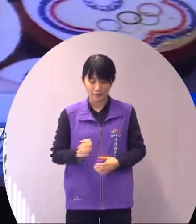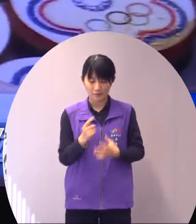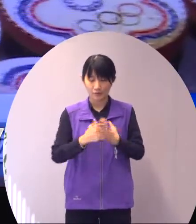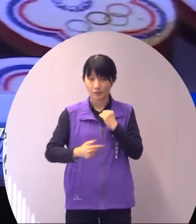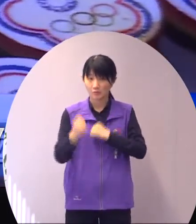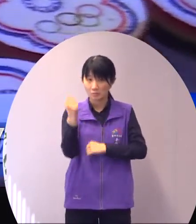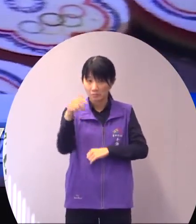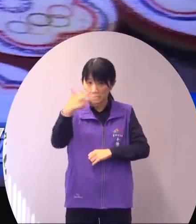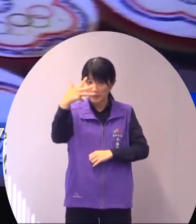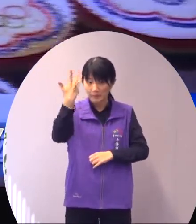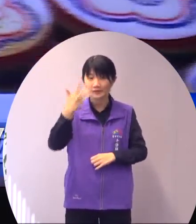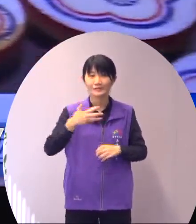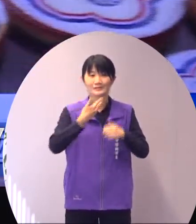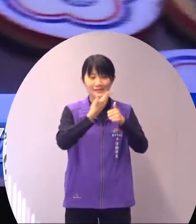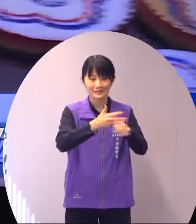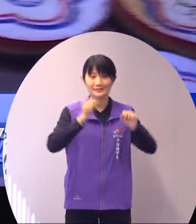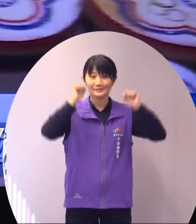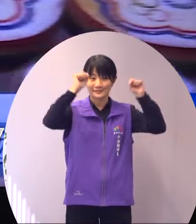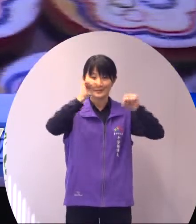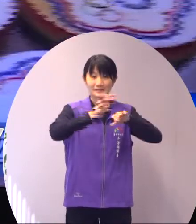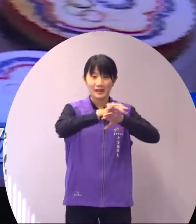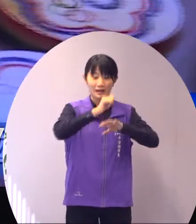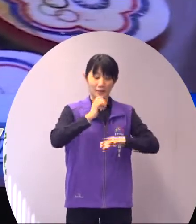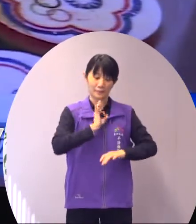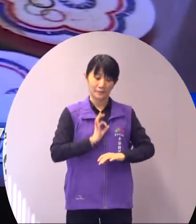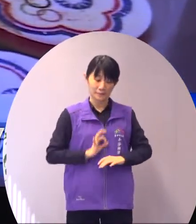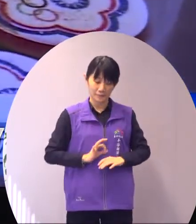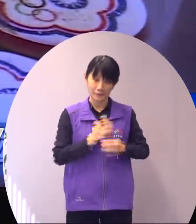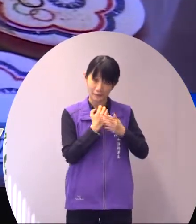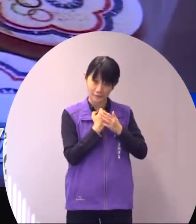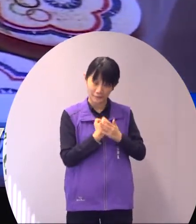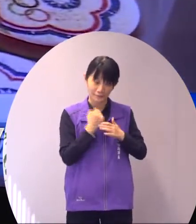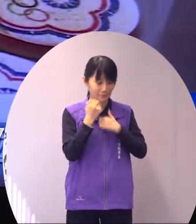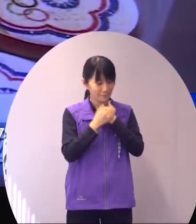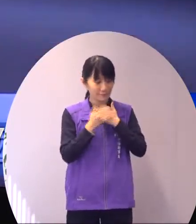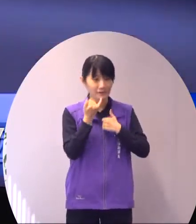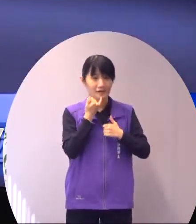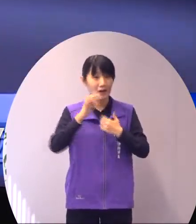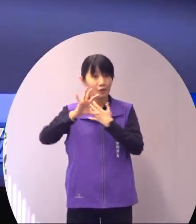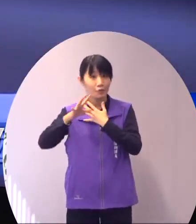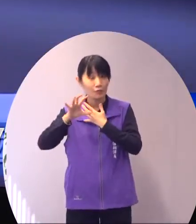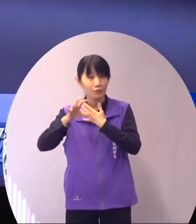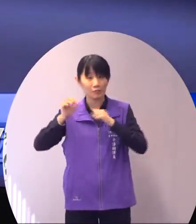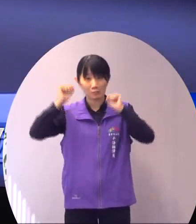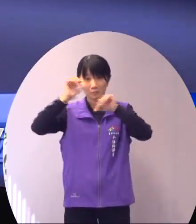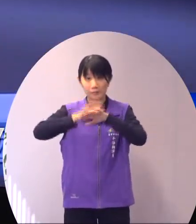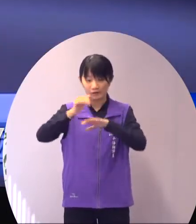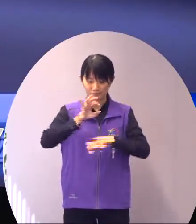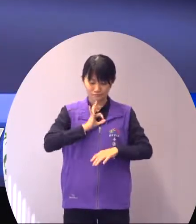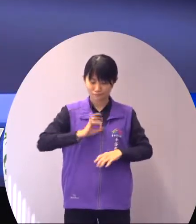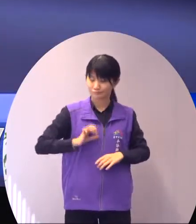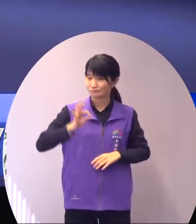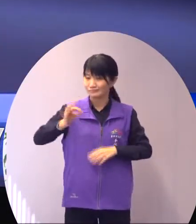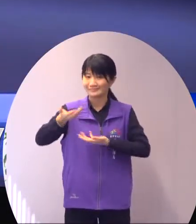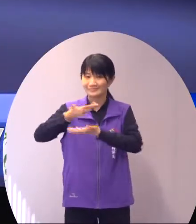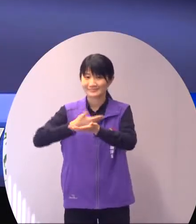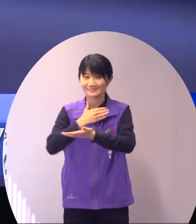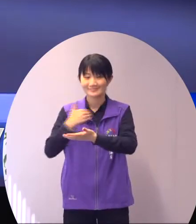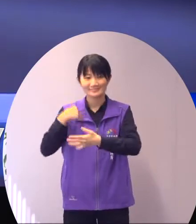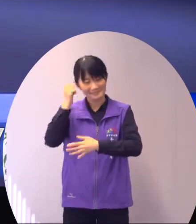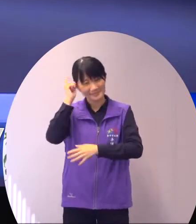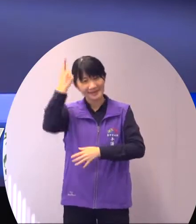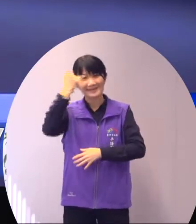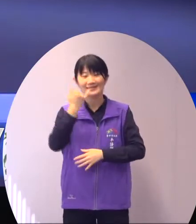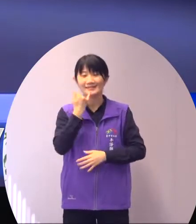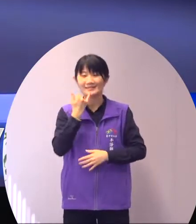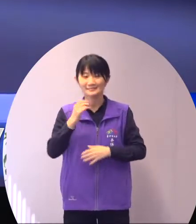华奥运健儿可以留存珍藏，也能当作和国外选手的交换礼物，让更多人看见台湾本土工艺。大爱新